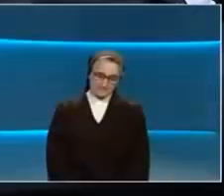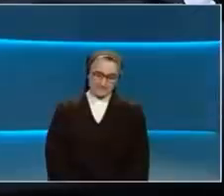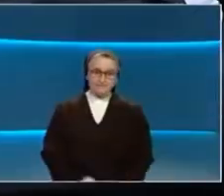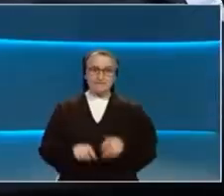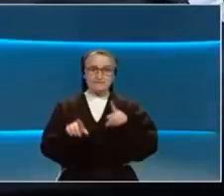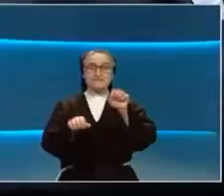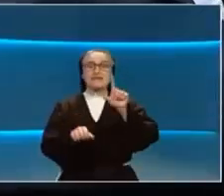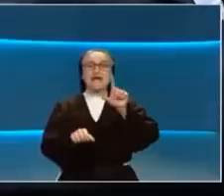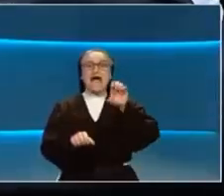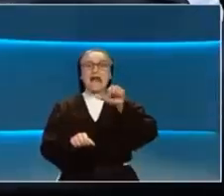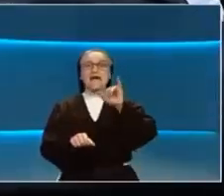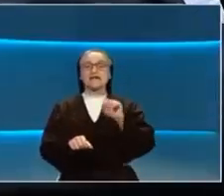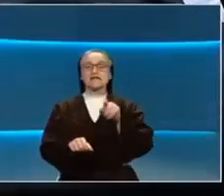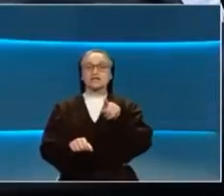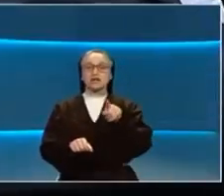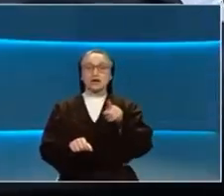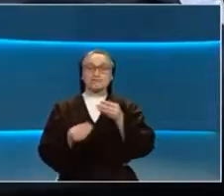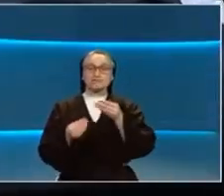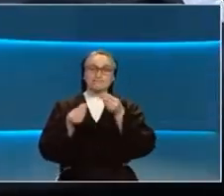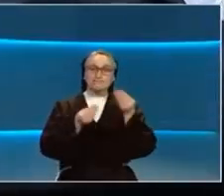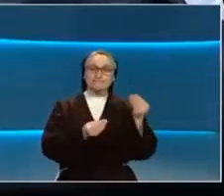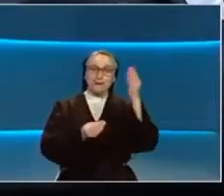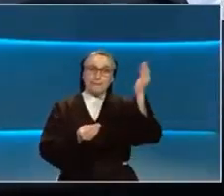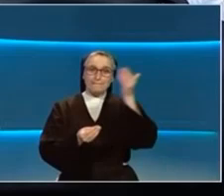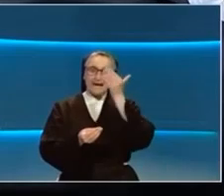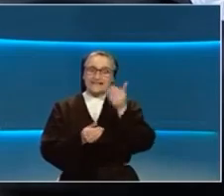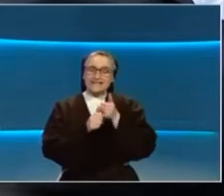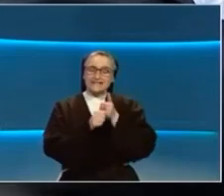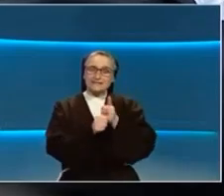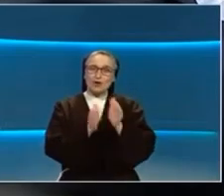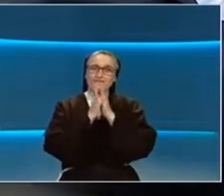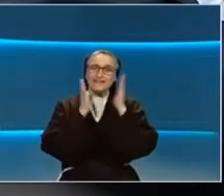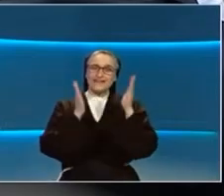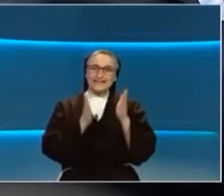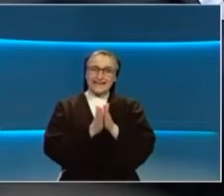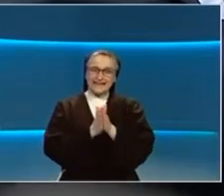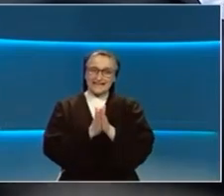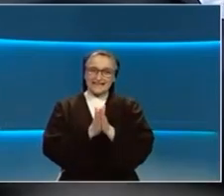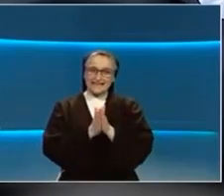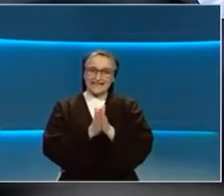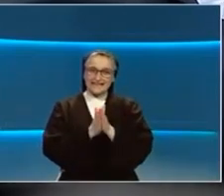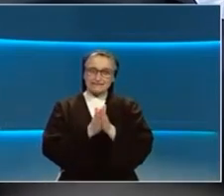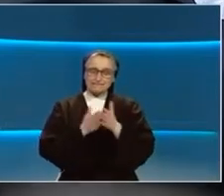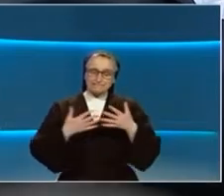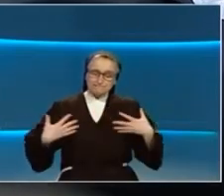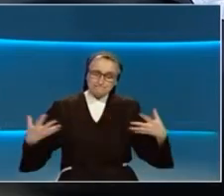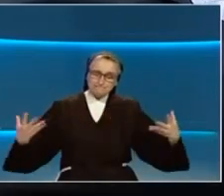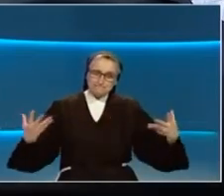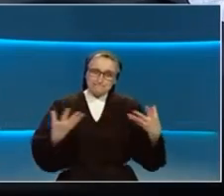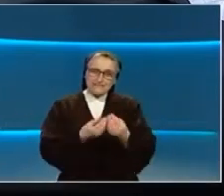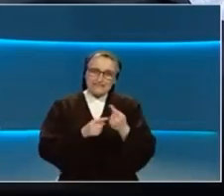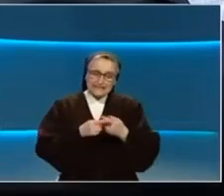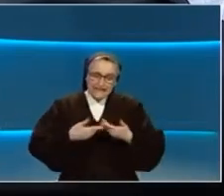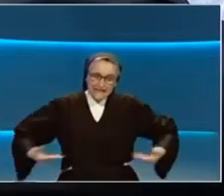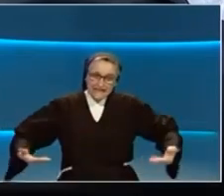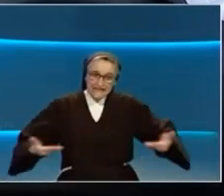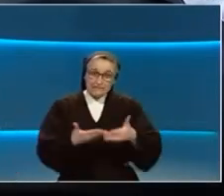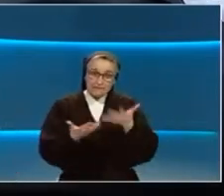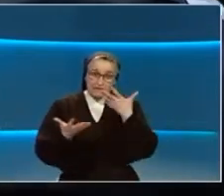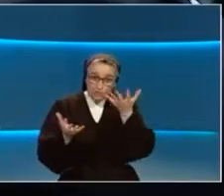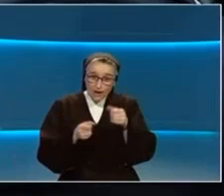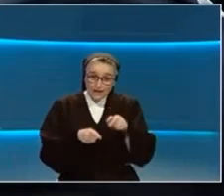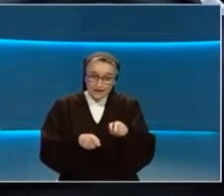Alessio, vuoi ricevere il battesimo nella fede della Chiesa che a tutti insieme abbiamo professato?